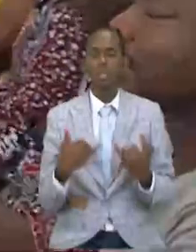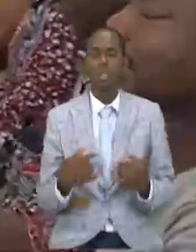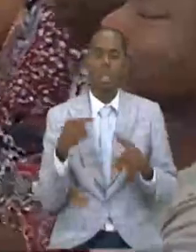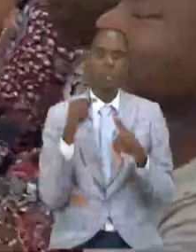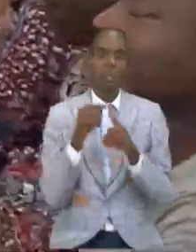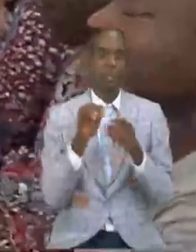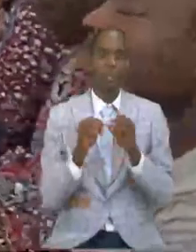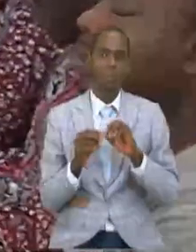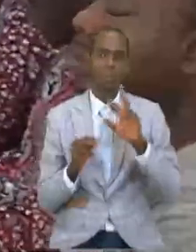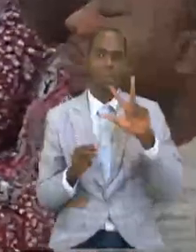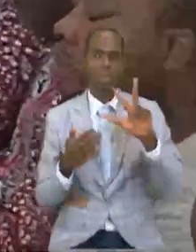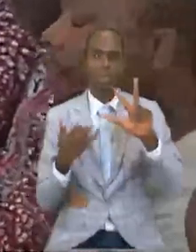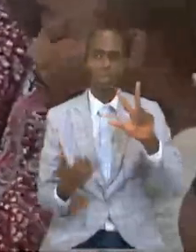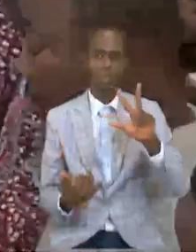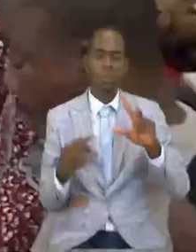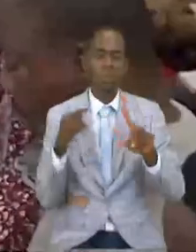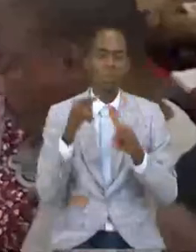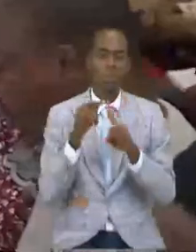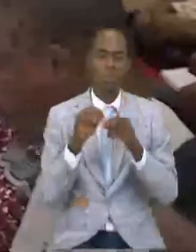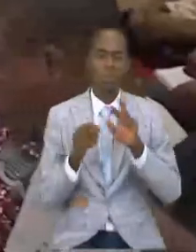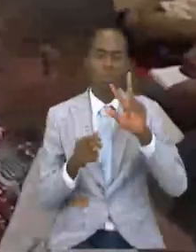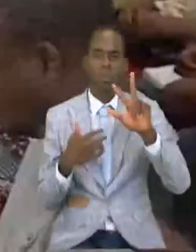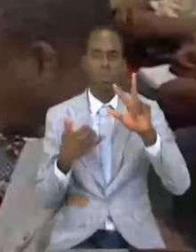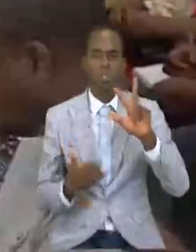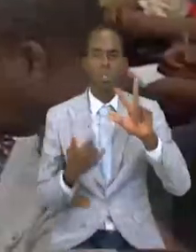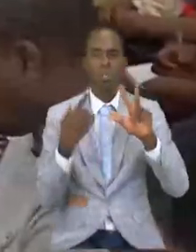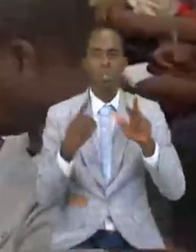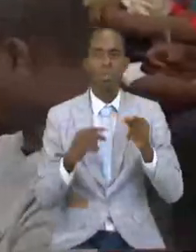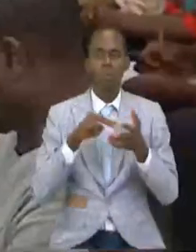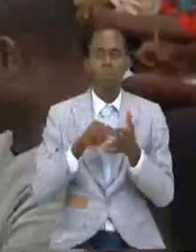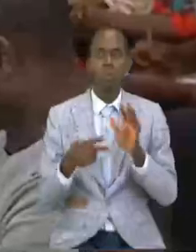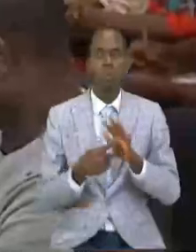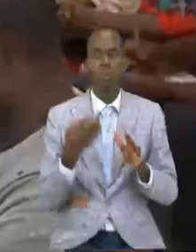d'un cœur pur. Alors, troisième point, l'objectif